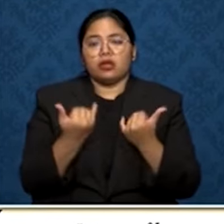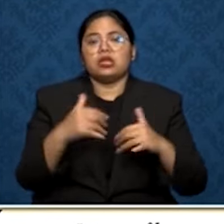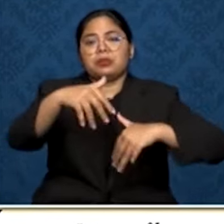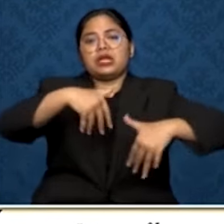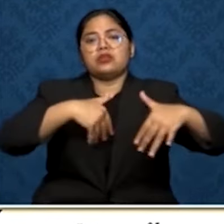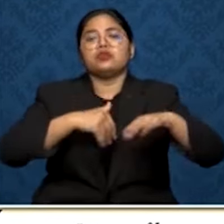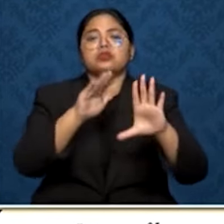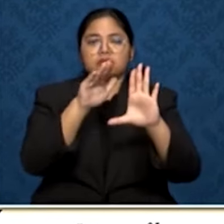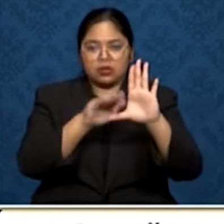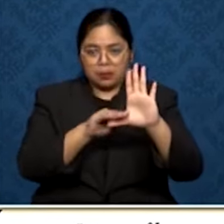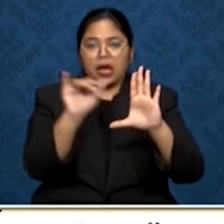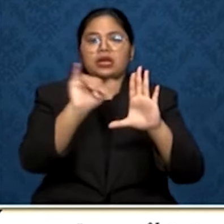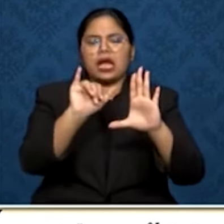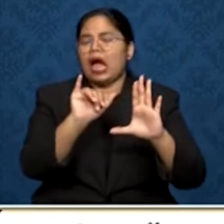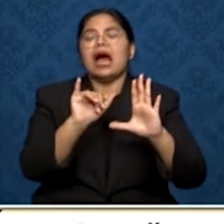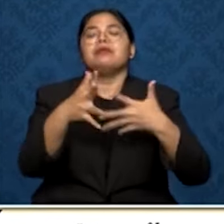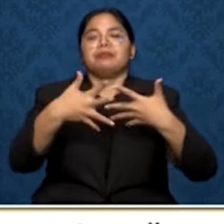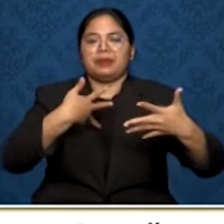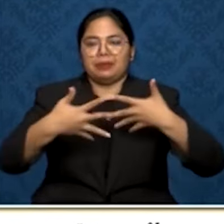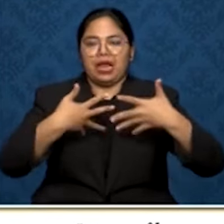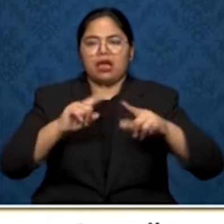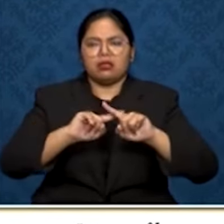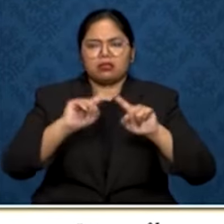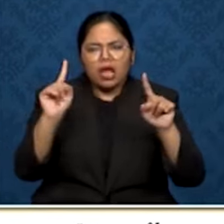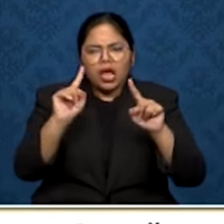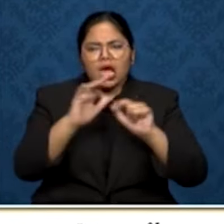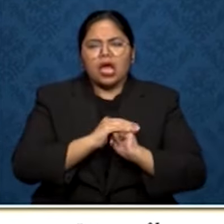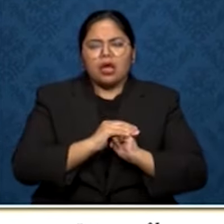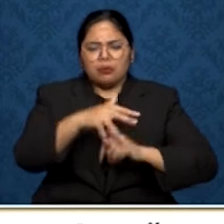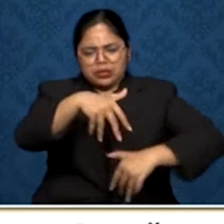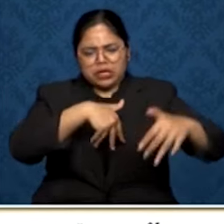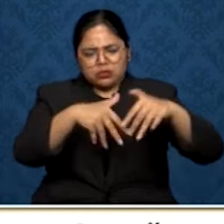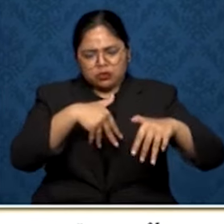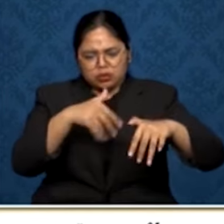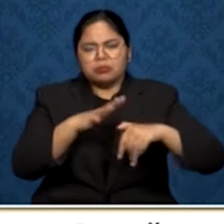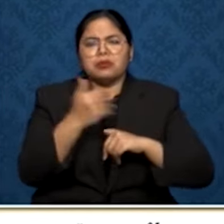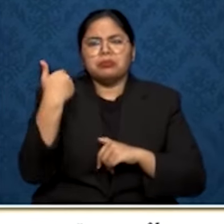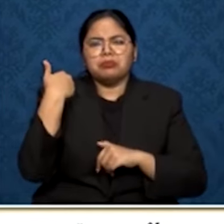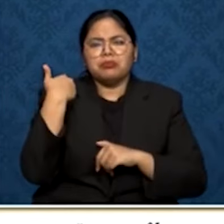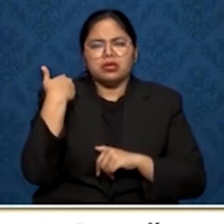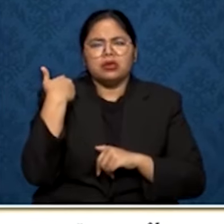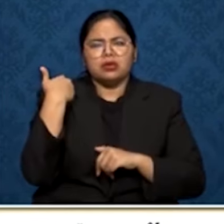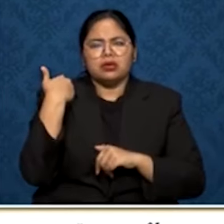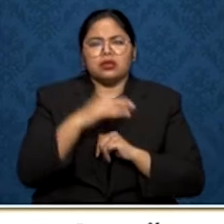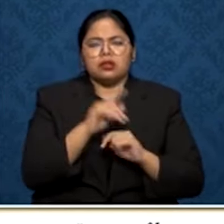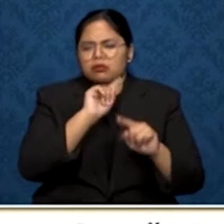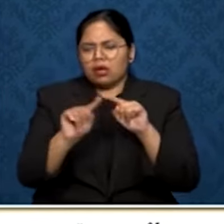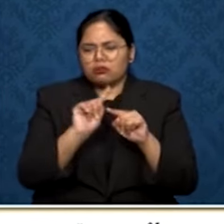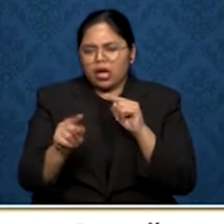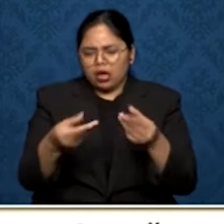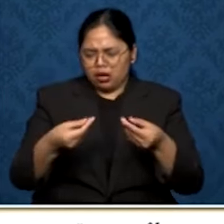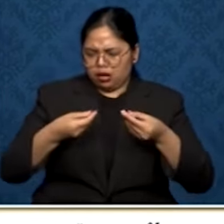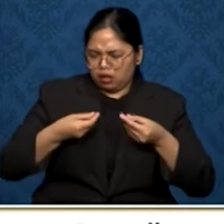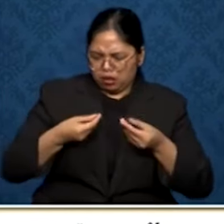ไมเปไรแต่ประชาชนได้อีเวนต์มาเต็ไปหมดครับ นะครับมีการไปชุมครั ของคณะกรรมการ